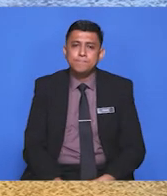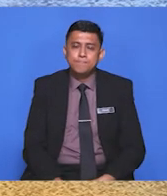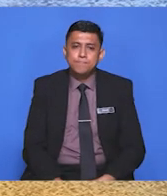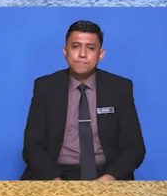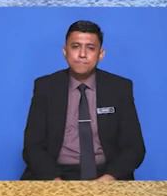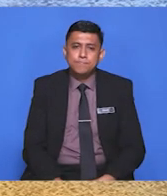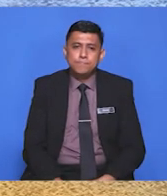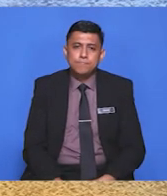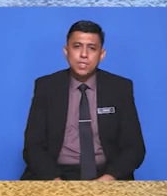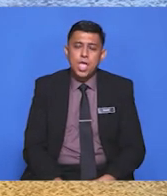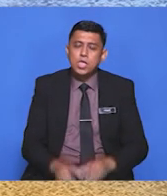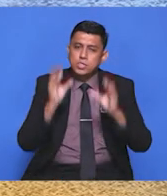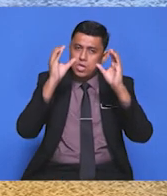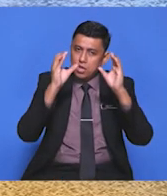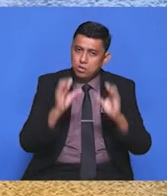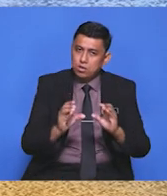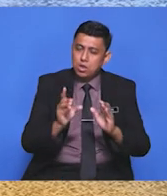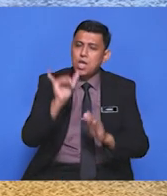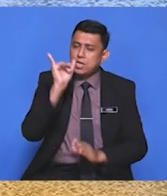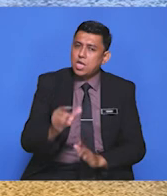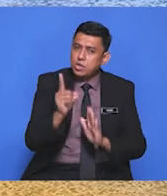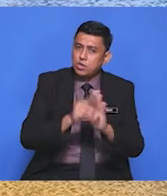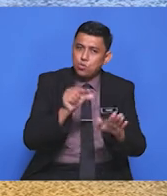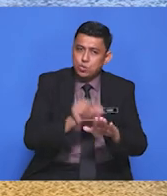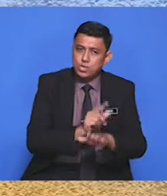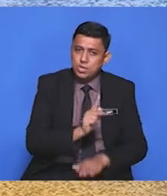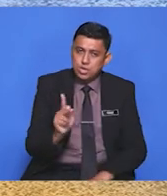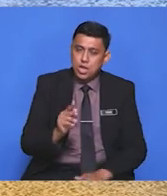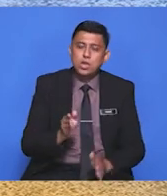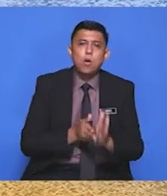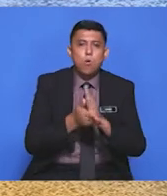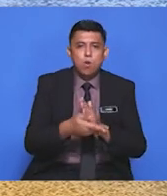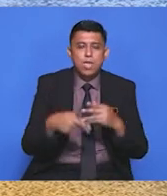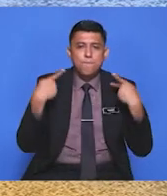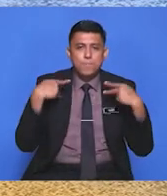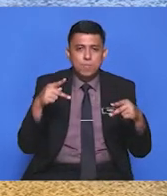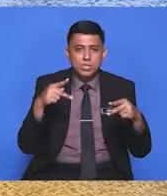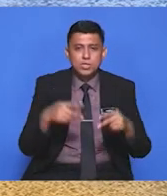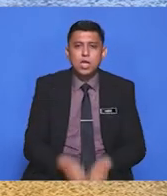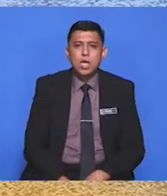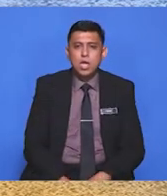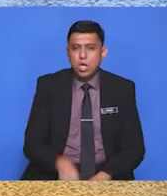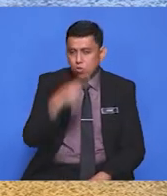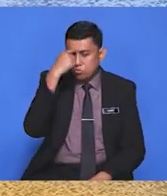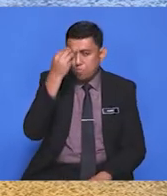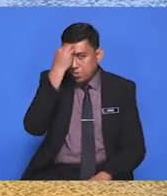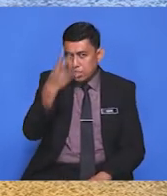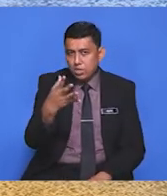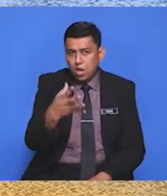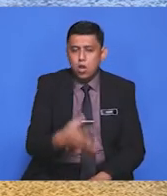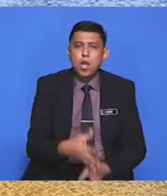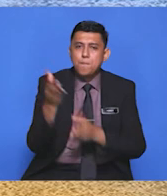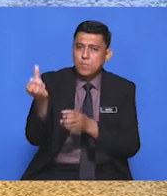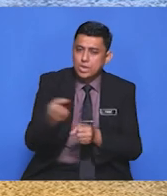Promosi ialah kaedah yang digunakan oleh pemasar untuk memberitahu,